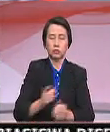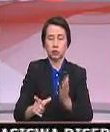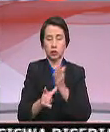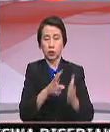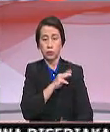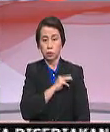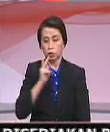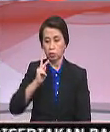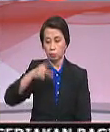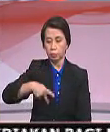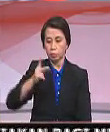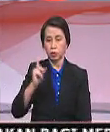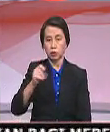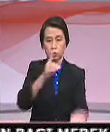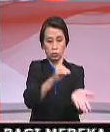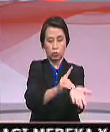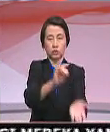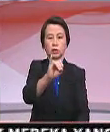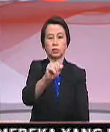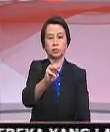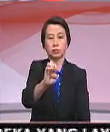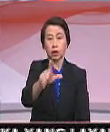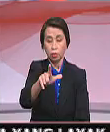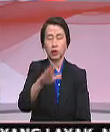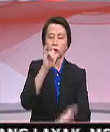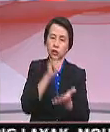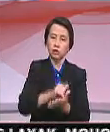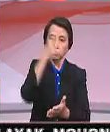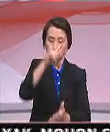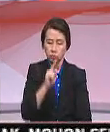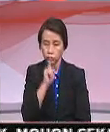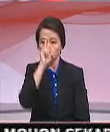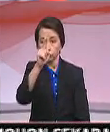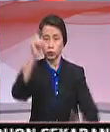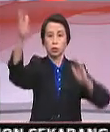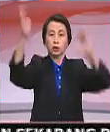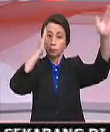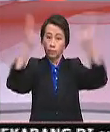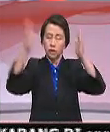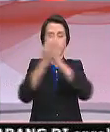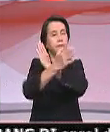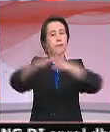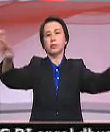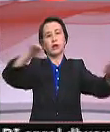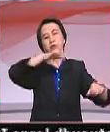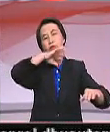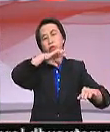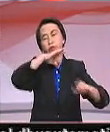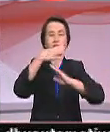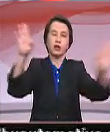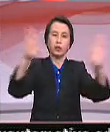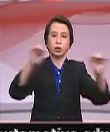dan Kerajaan Tempatan, Datuk Seri Dr. Ismail Mutalib berkata usaha itu bagi memastikan negara bebas pencemaran